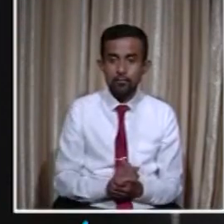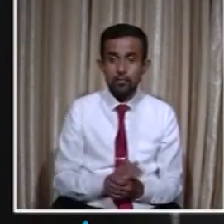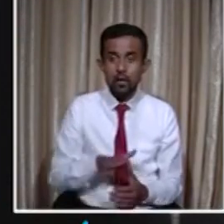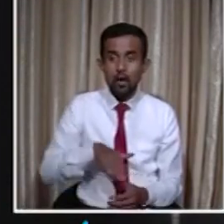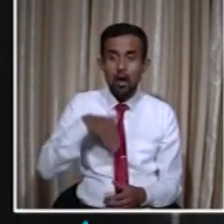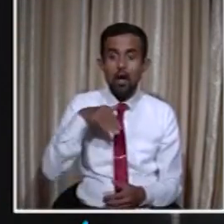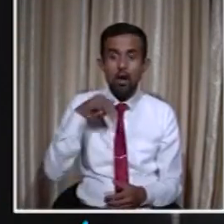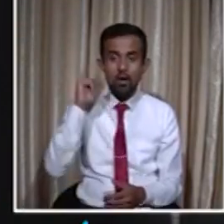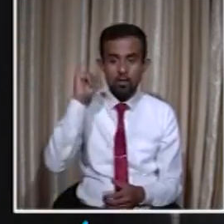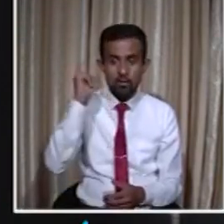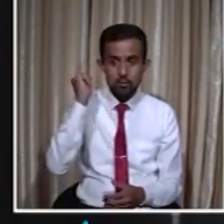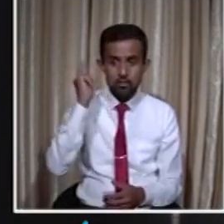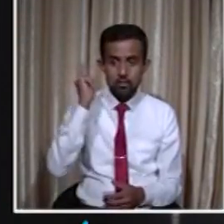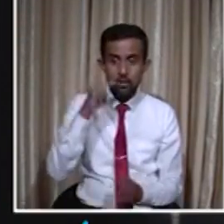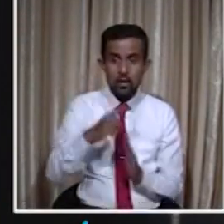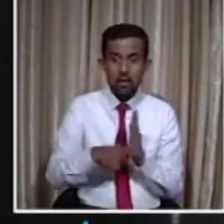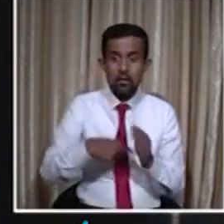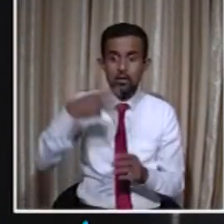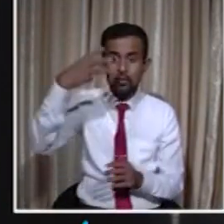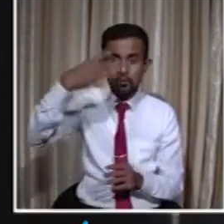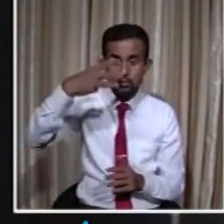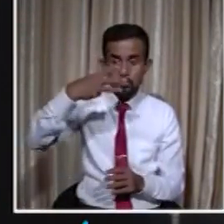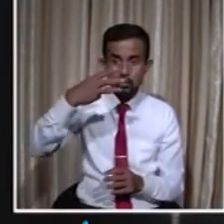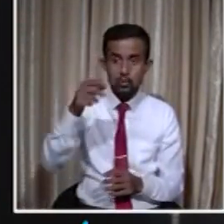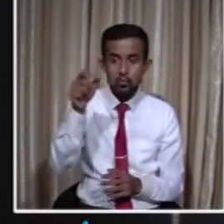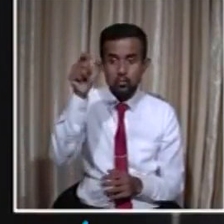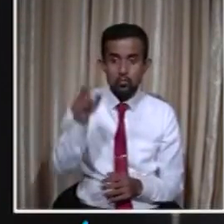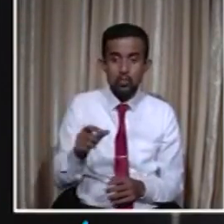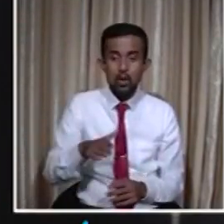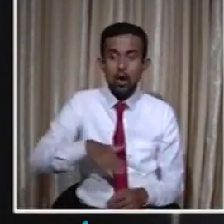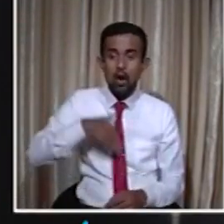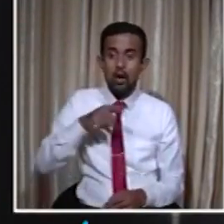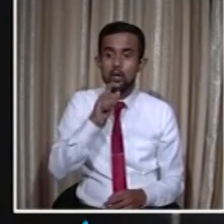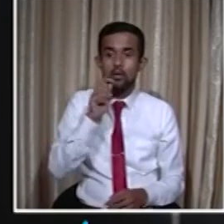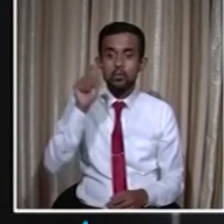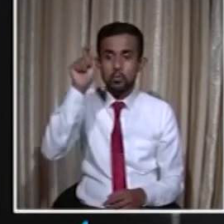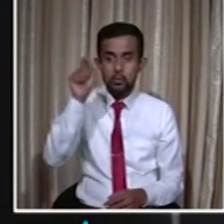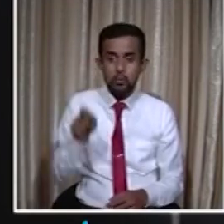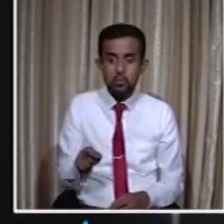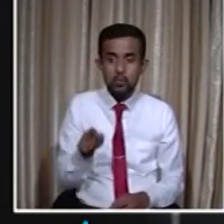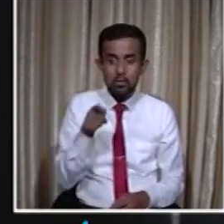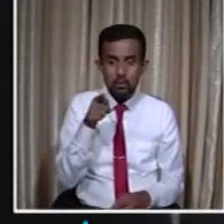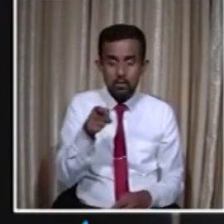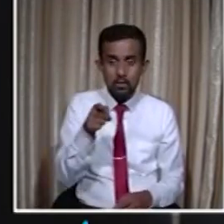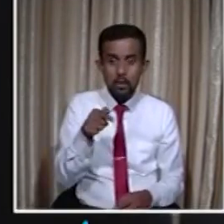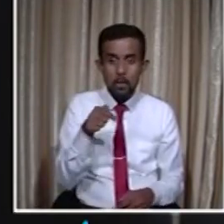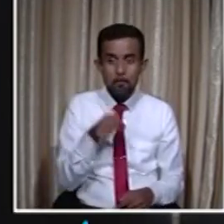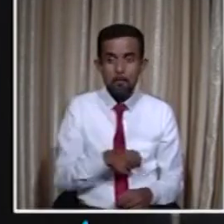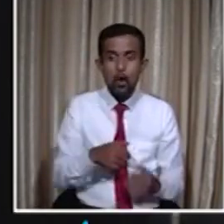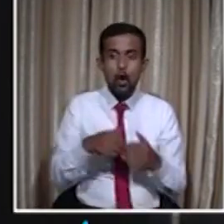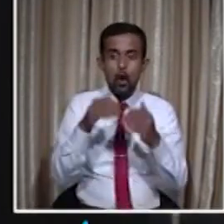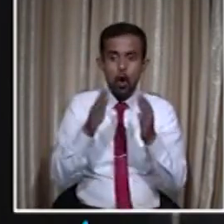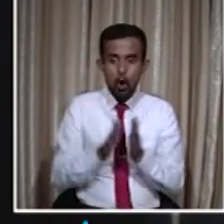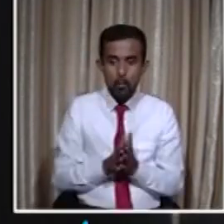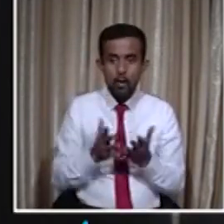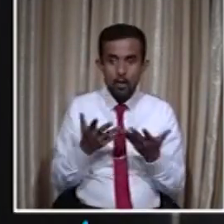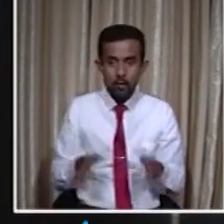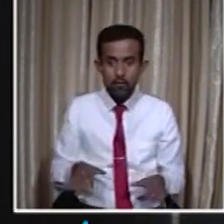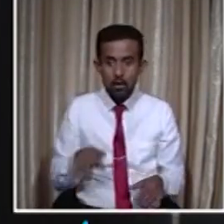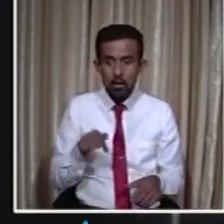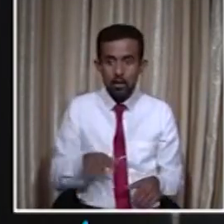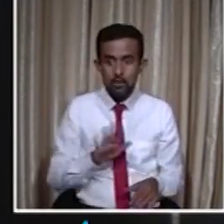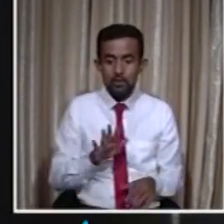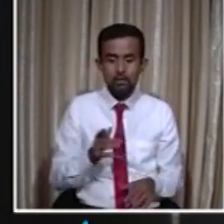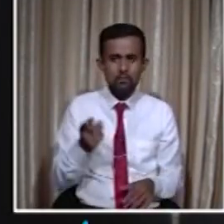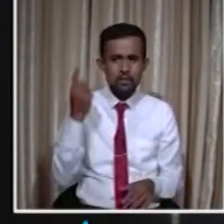ප්‍රධානියා, රටේ තුන්වැනි පුරවැසියා අග්‍රවිනිශ්චකාරතුමාට මේ සියලු දේ සිද්ධ වුණේ අද නෙමෙයි ලියලා